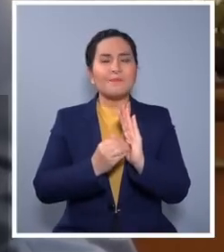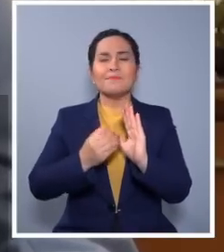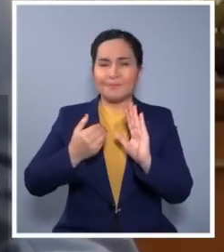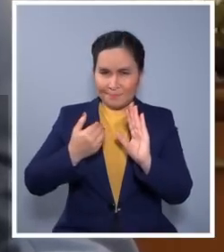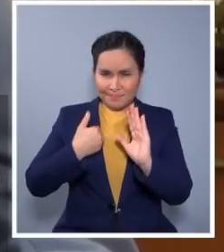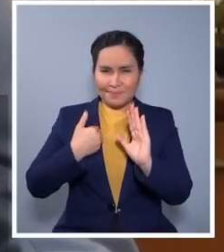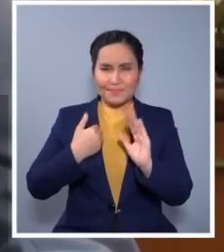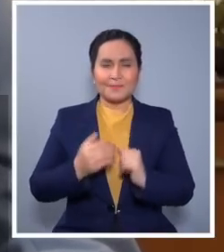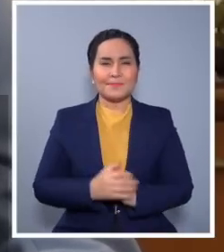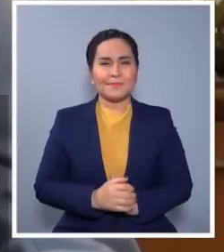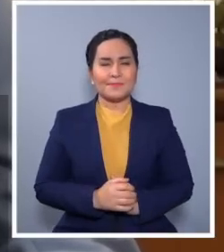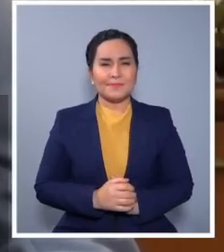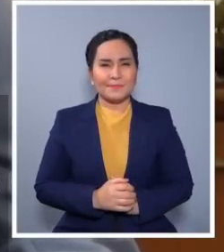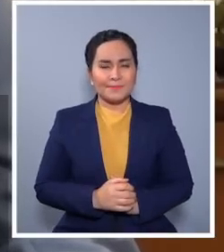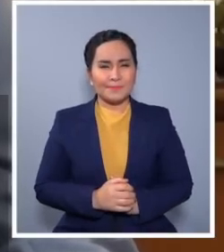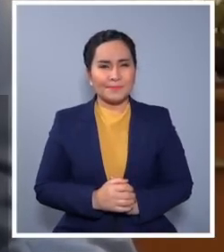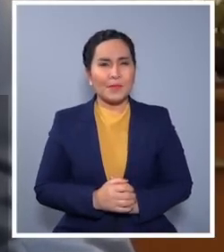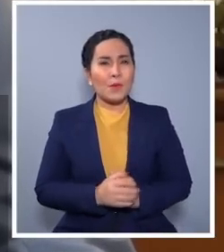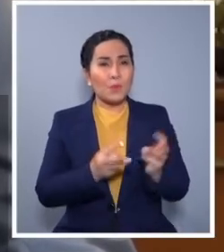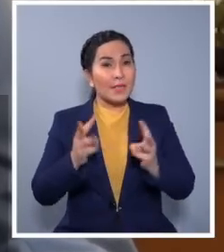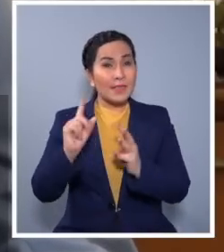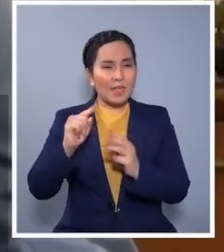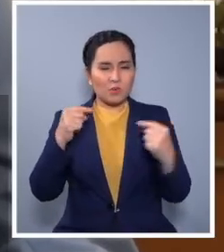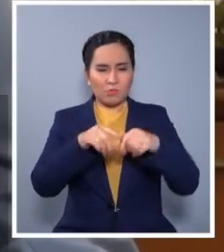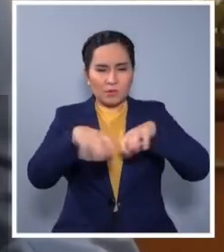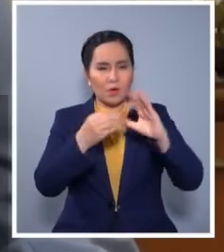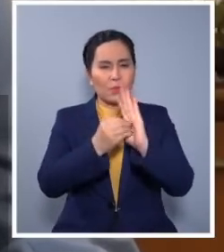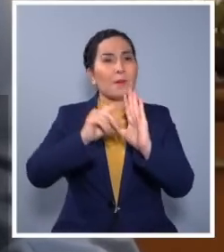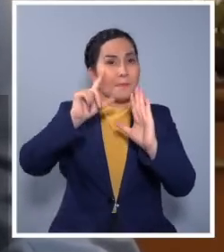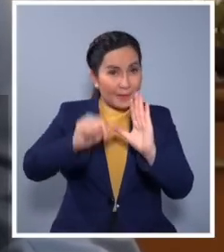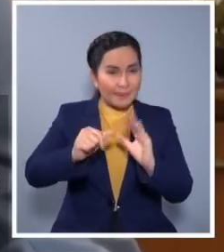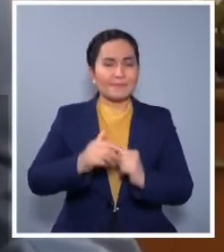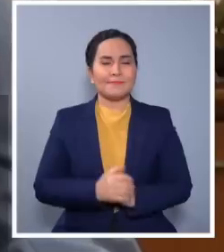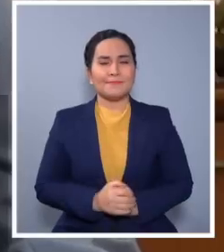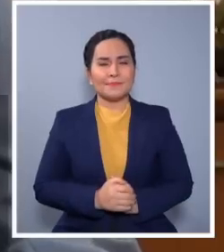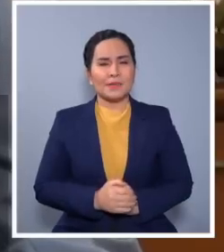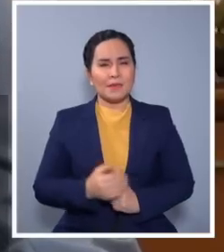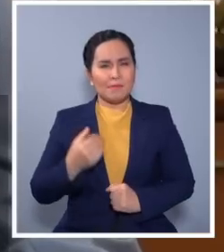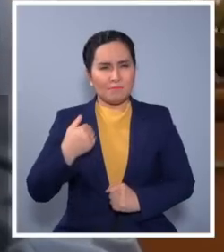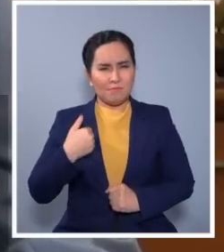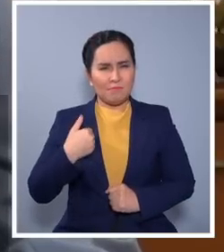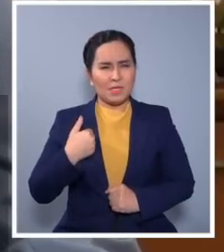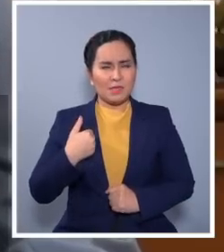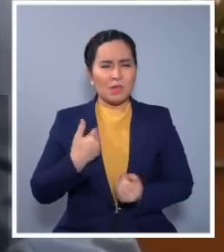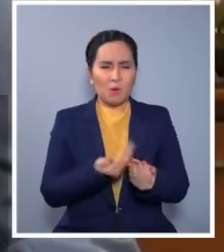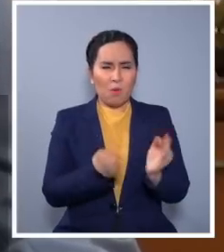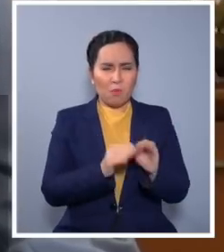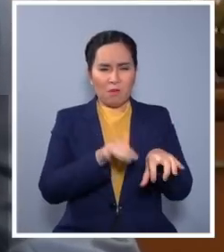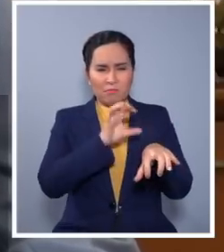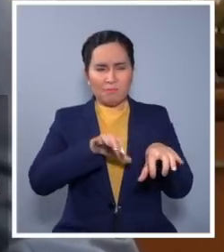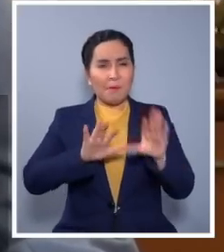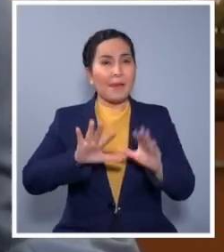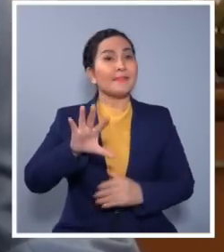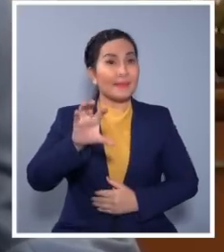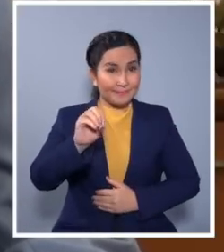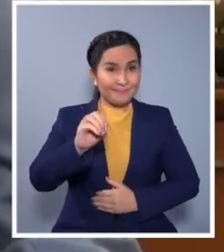าเราใช้เป็นส่วนหลักก็จะมีประมาณ50ครอบครัวประถมที่อยู่ในก